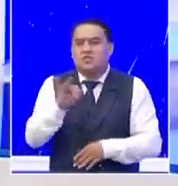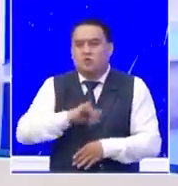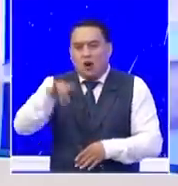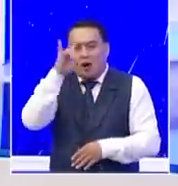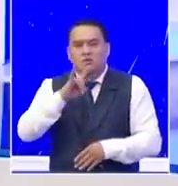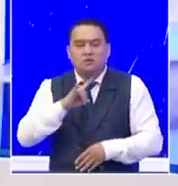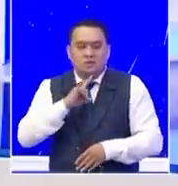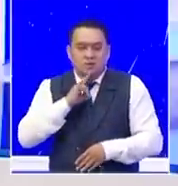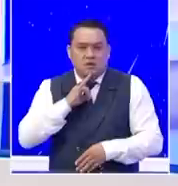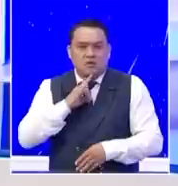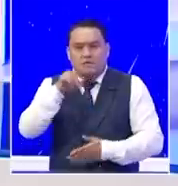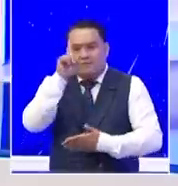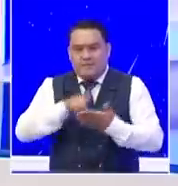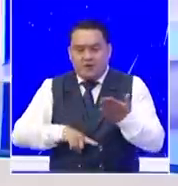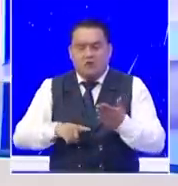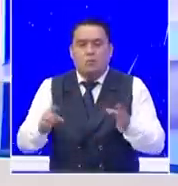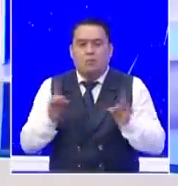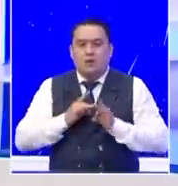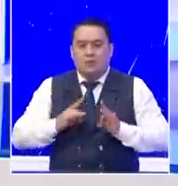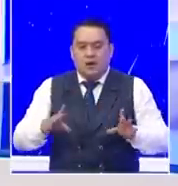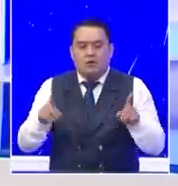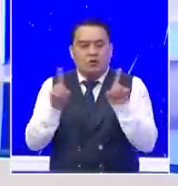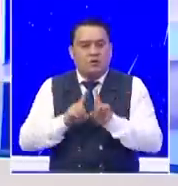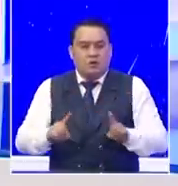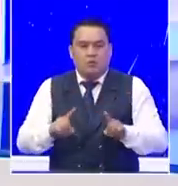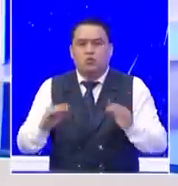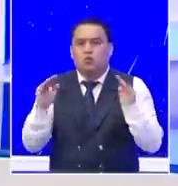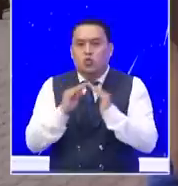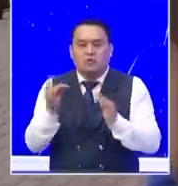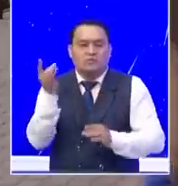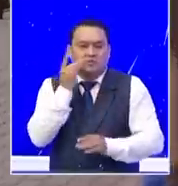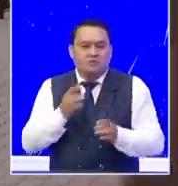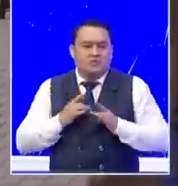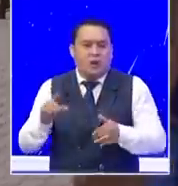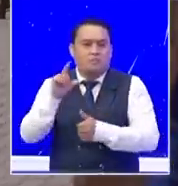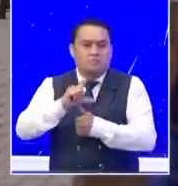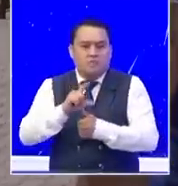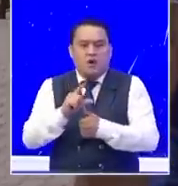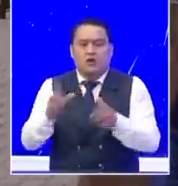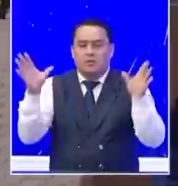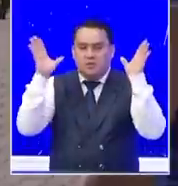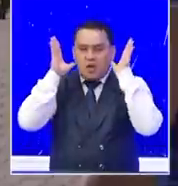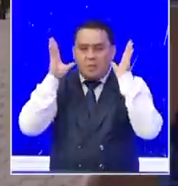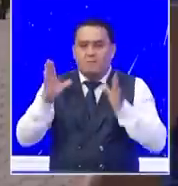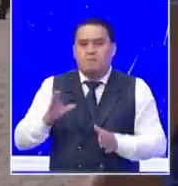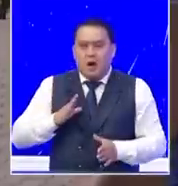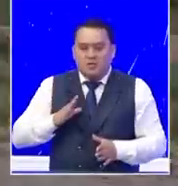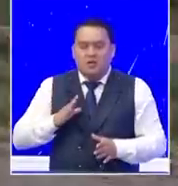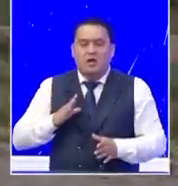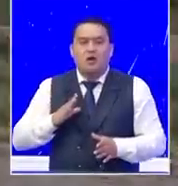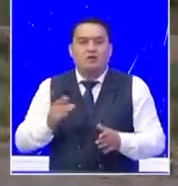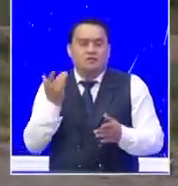независимого Казахстана верующие встретят праздник по-иному. Обычно в Ораза-Айд во всех мечетях совершается праведничный намаз.